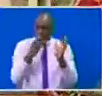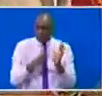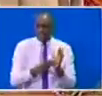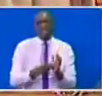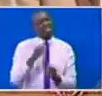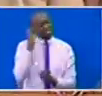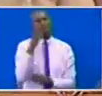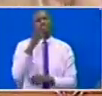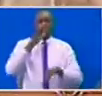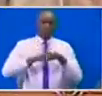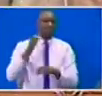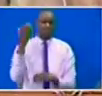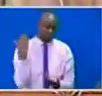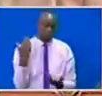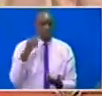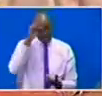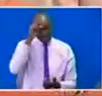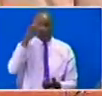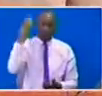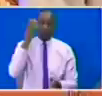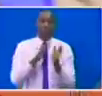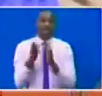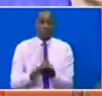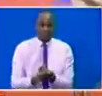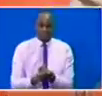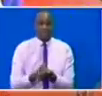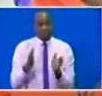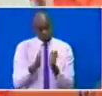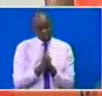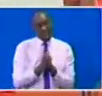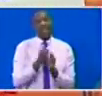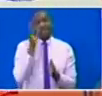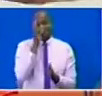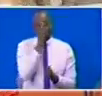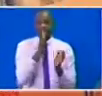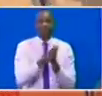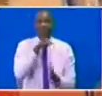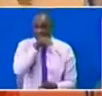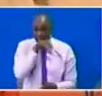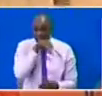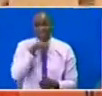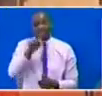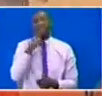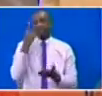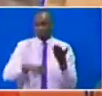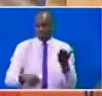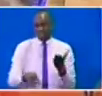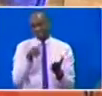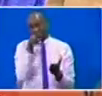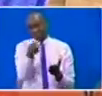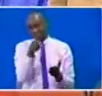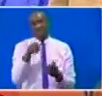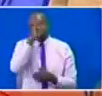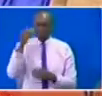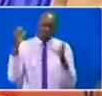zaidi kuliko vile ilivyokadiriwa na serikali ya mseto iliyoongozwa na Rais Kibaki pamoja naye. Aidha alipuzilia mbali utendakazi wa